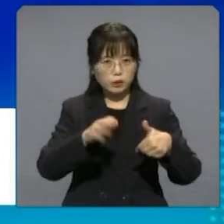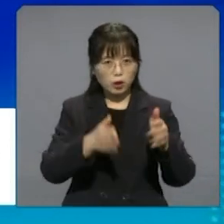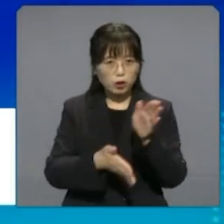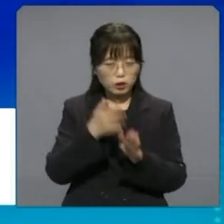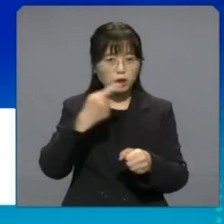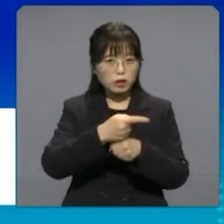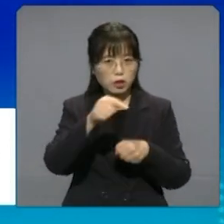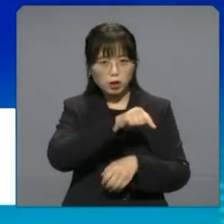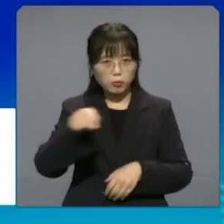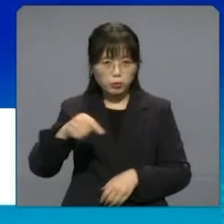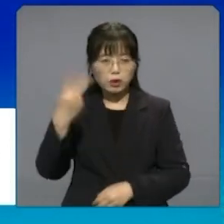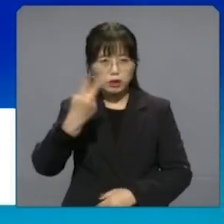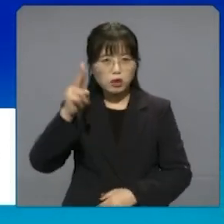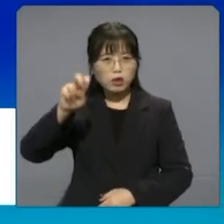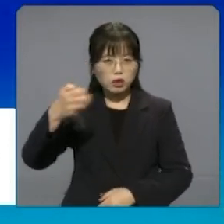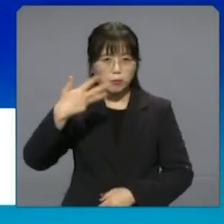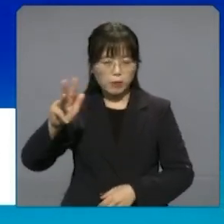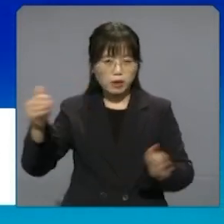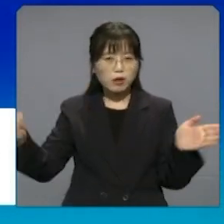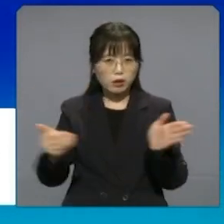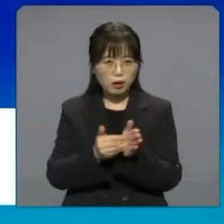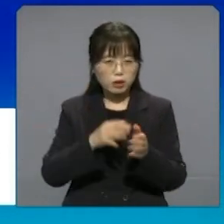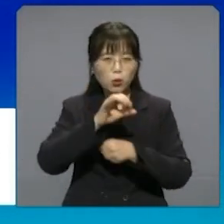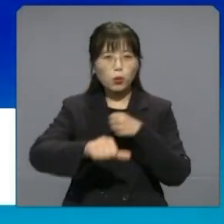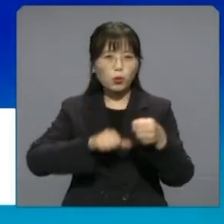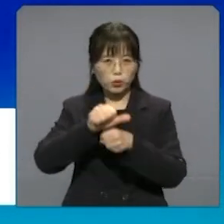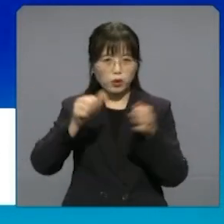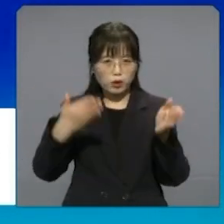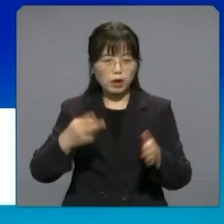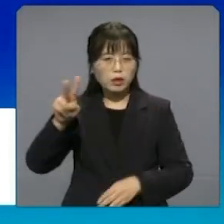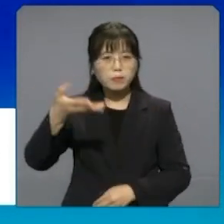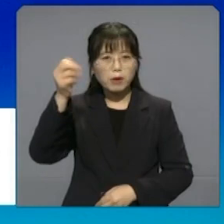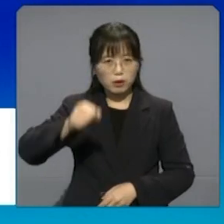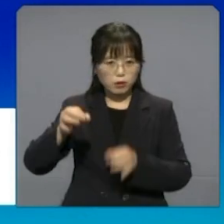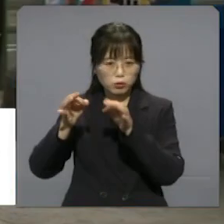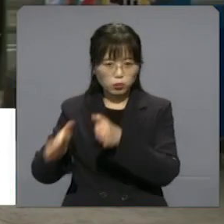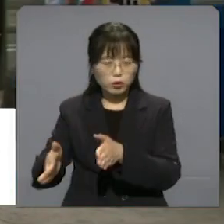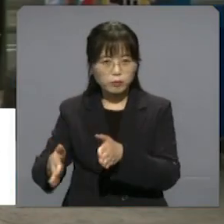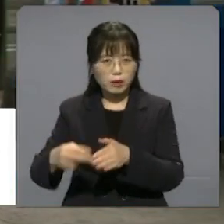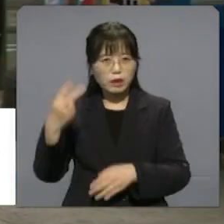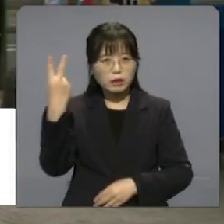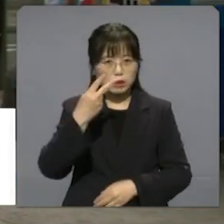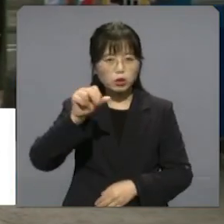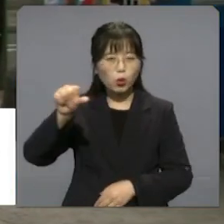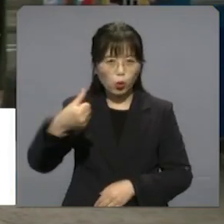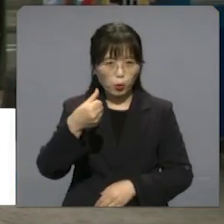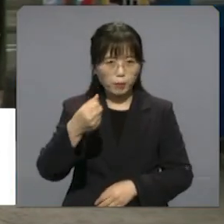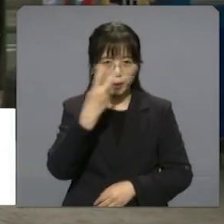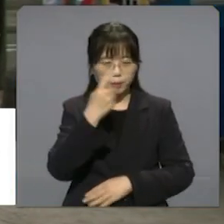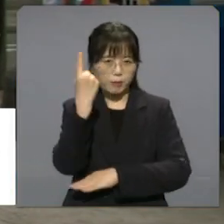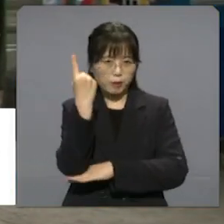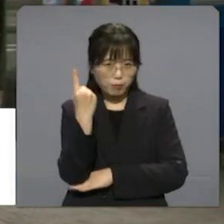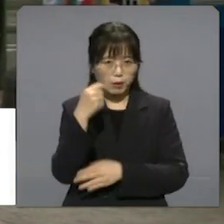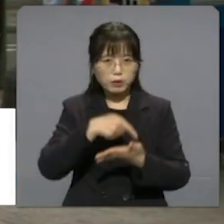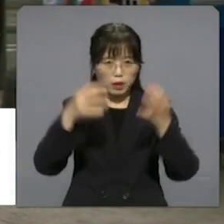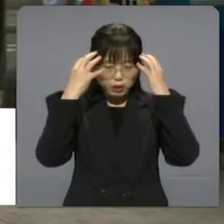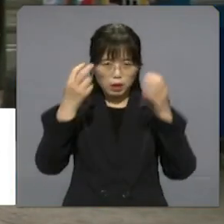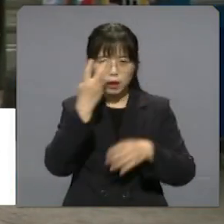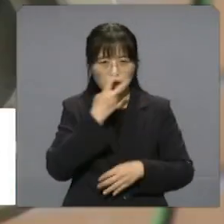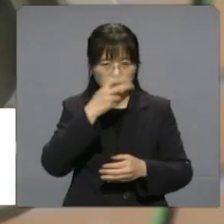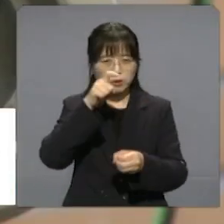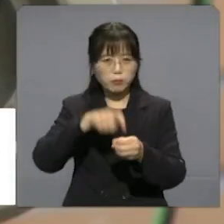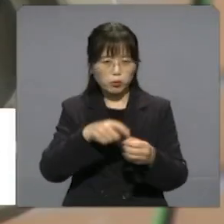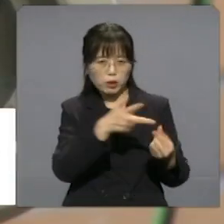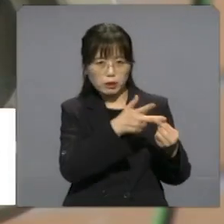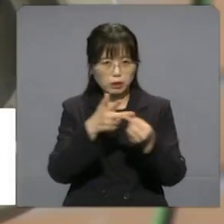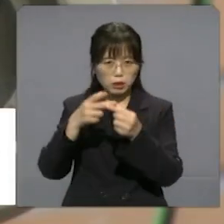인천시는 내년부터 오는 2028년까지 5년간 200억을 투입해 2,500대 방범과 재난 감시용